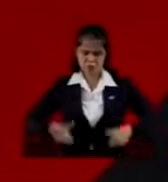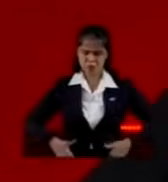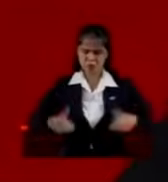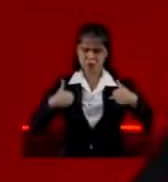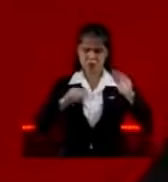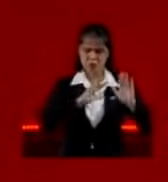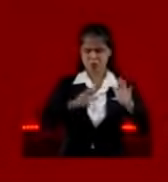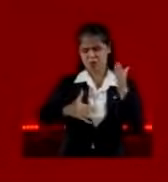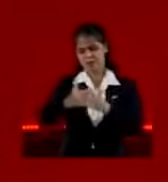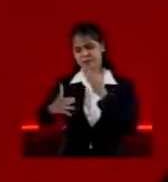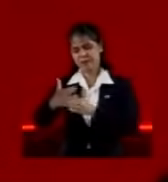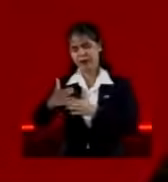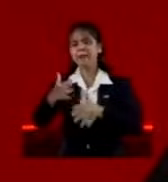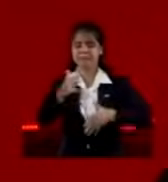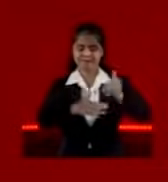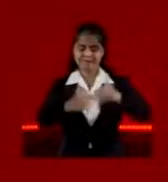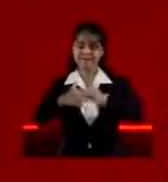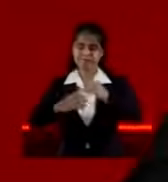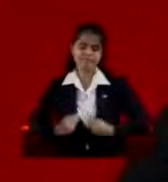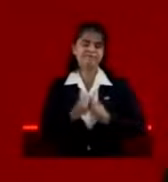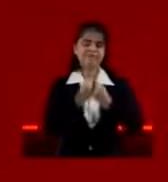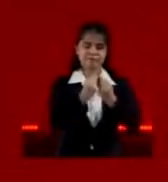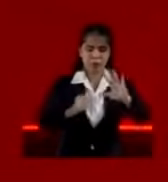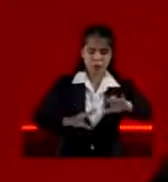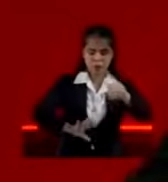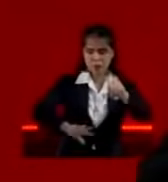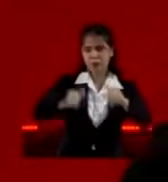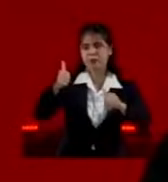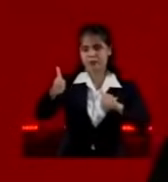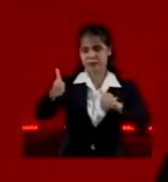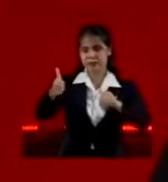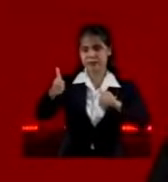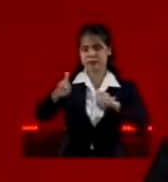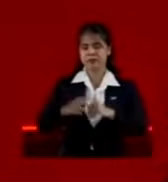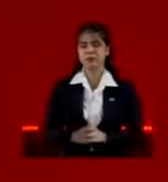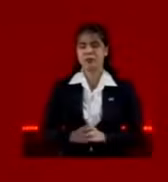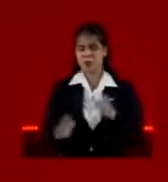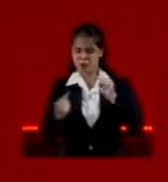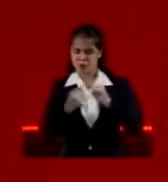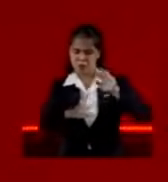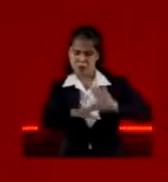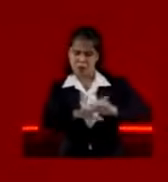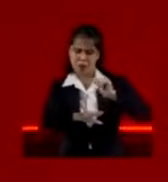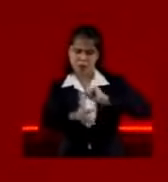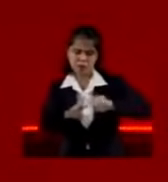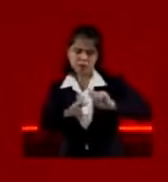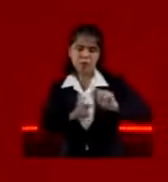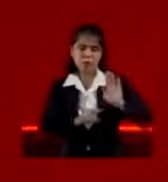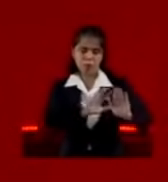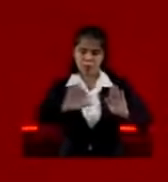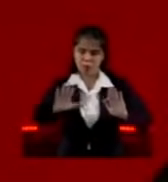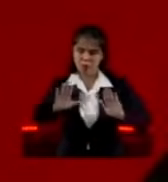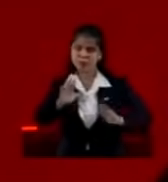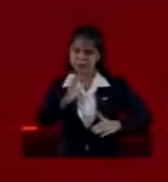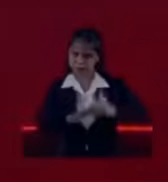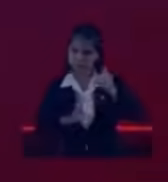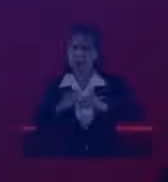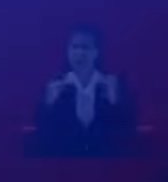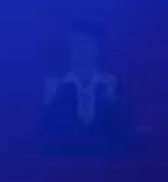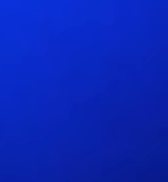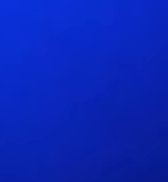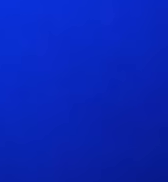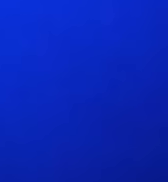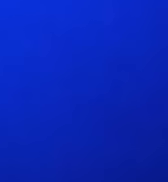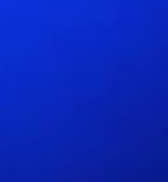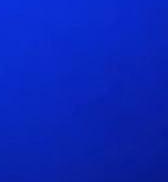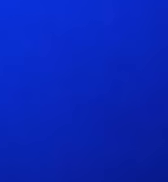ไรล่ะประเทศไทยผลิตอะไรให้คนไทยอาหารของคนไทยคนไทยมีพอกินหรือเปล่าสิ่